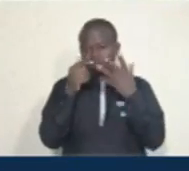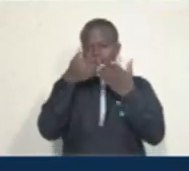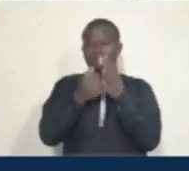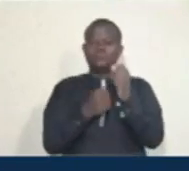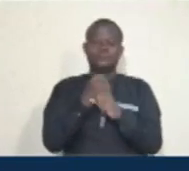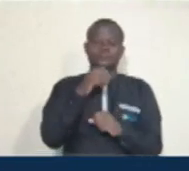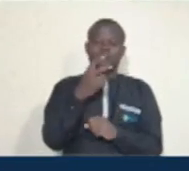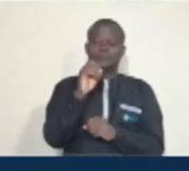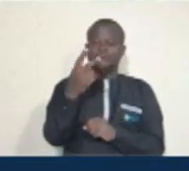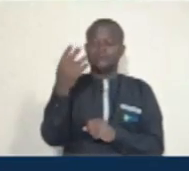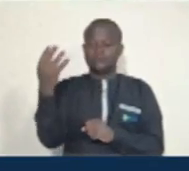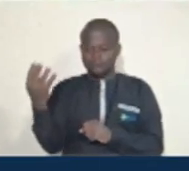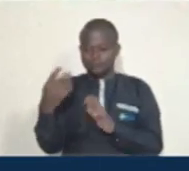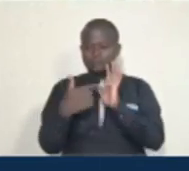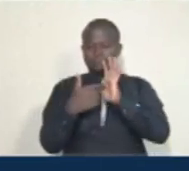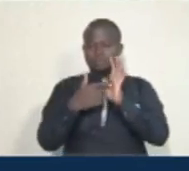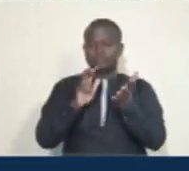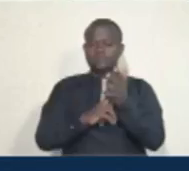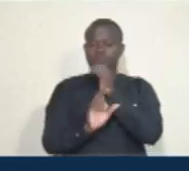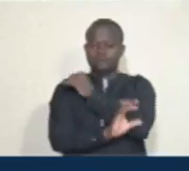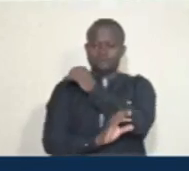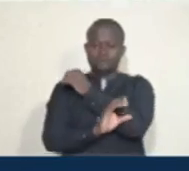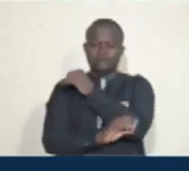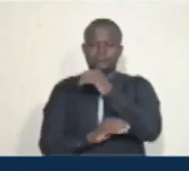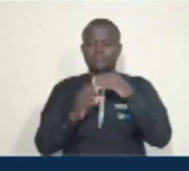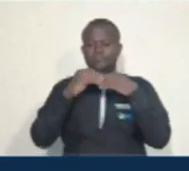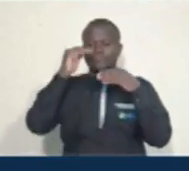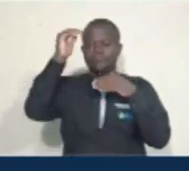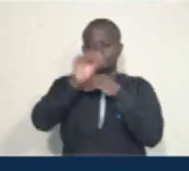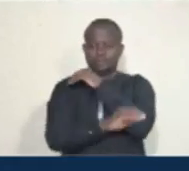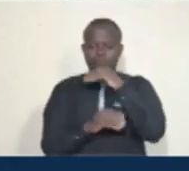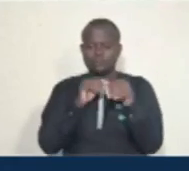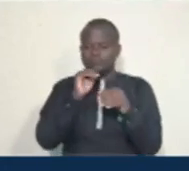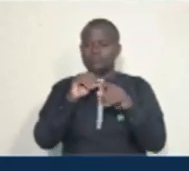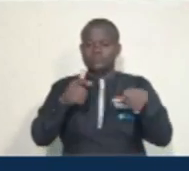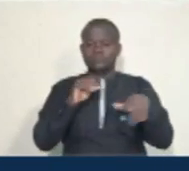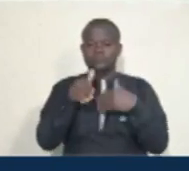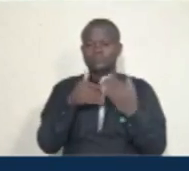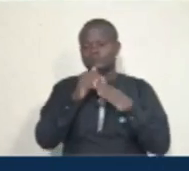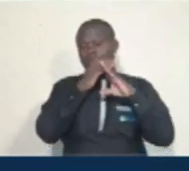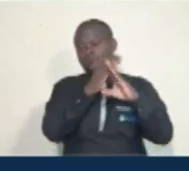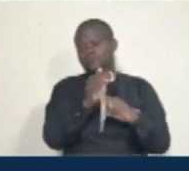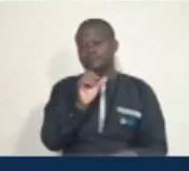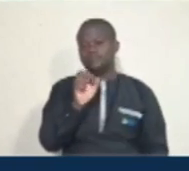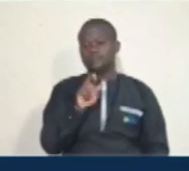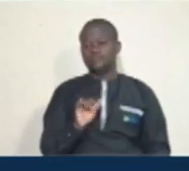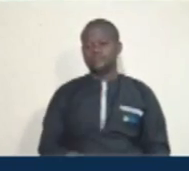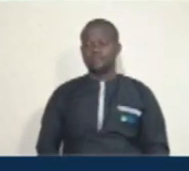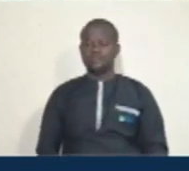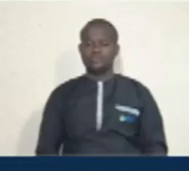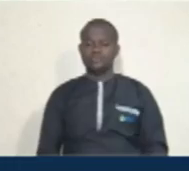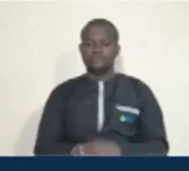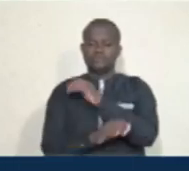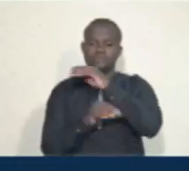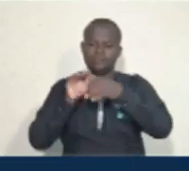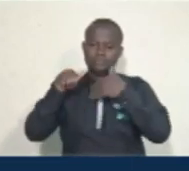2024 dushobora kwemereza igihugu ubuyobozi bukuru bw'igihugu ko ubutaka bwose tuzatwamaze kurwanya isuri. Mu gihugu hose